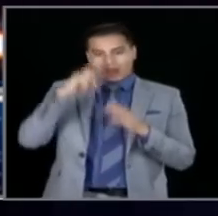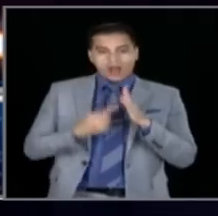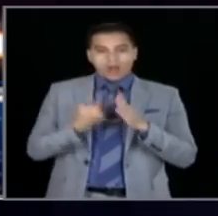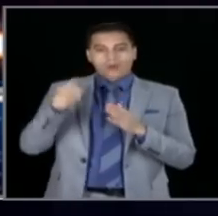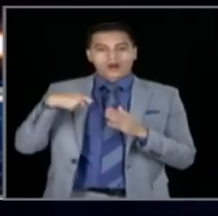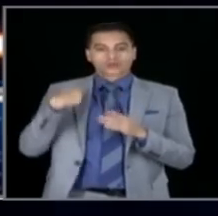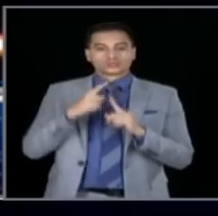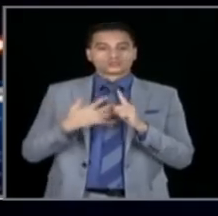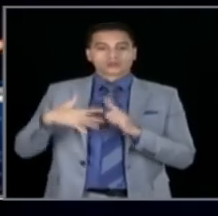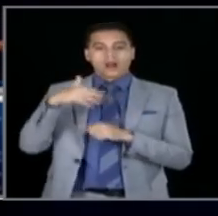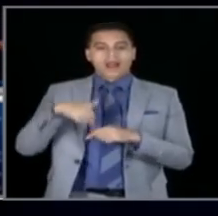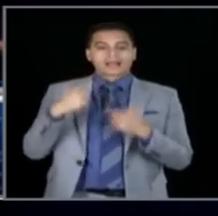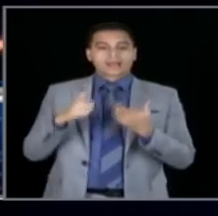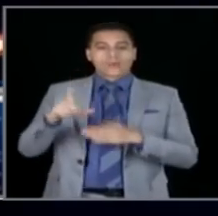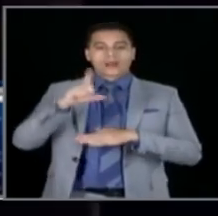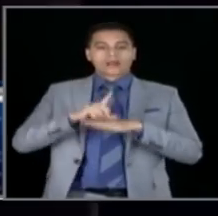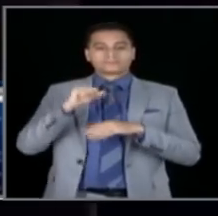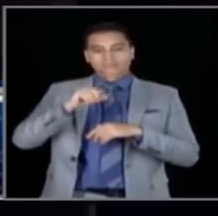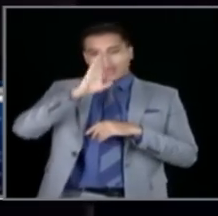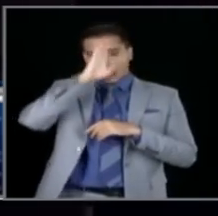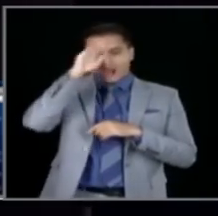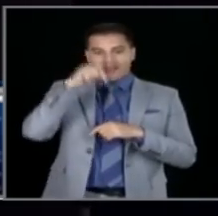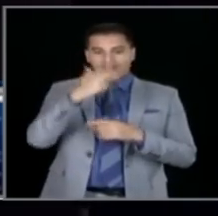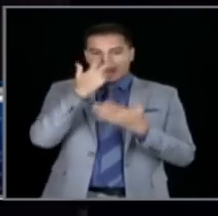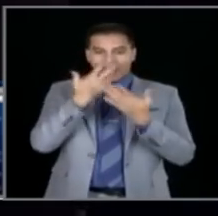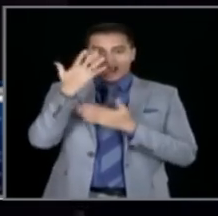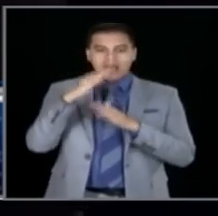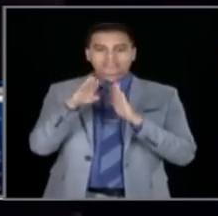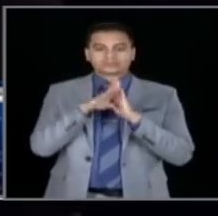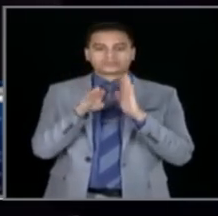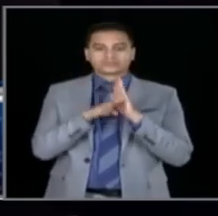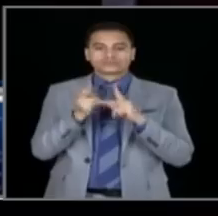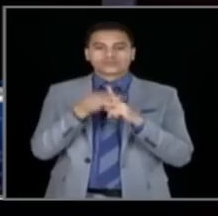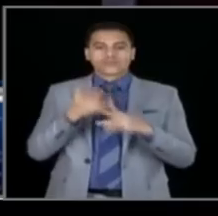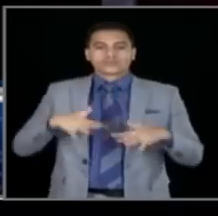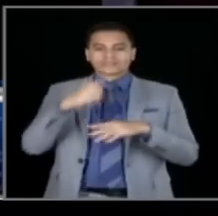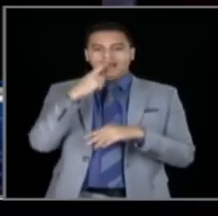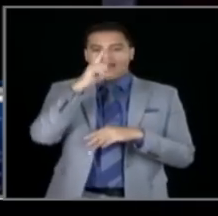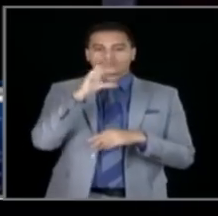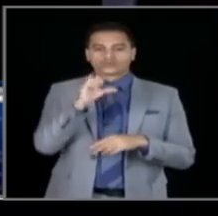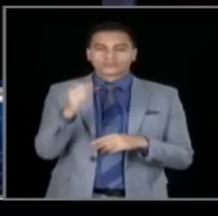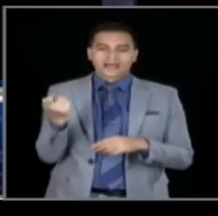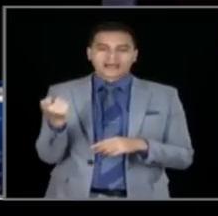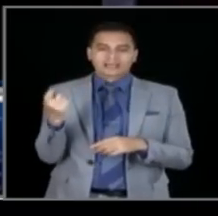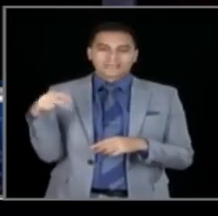من هو أول رئيس وزراء لدولة العراق في العهد الجمهوري عام